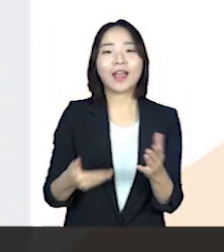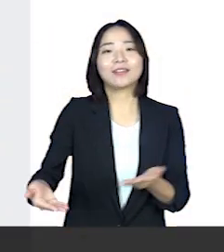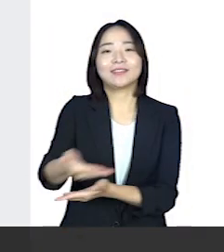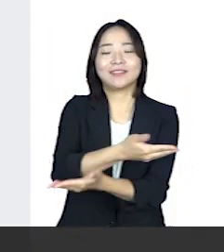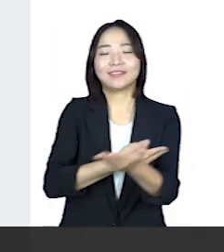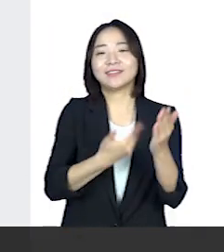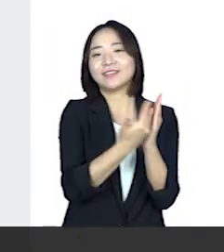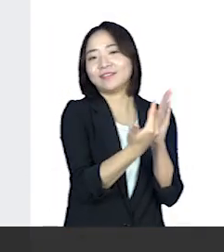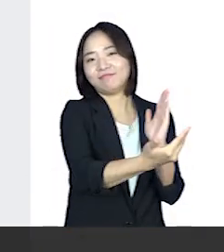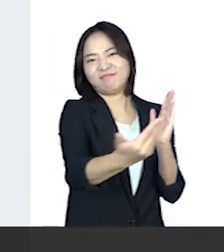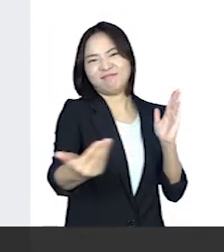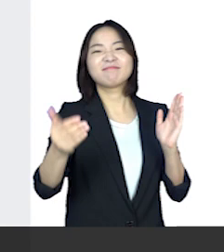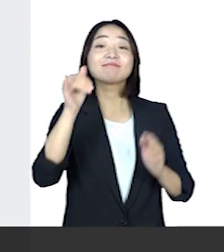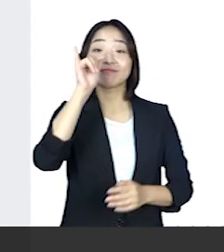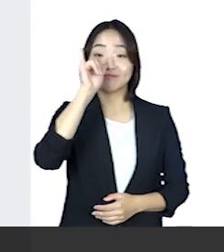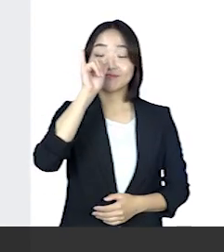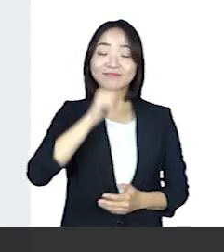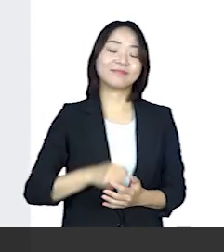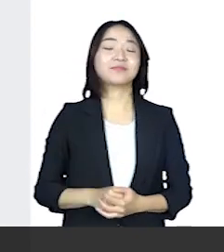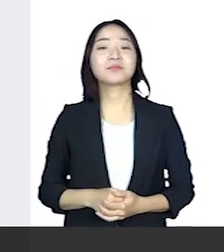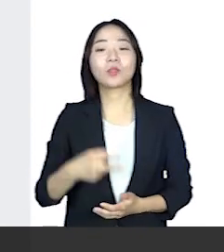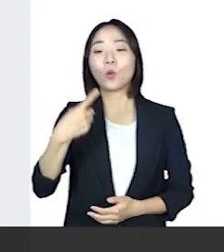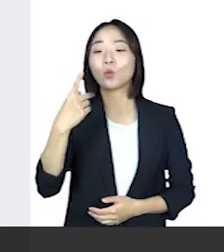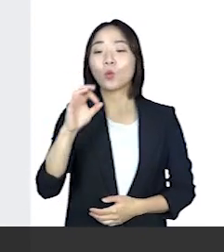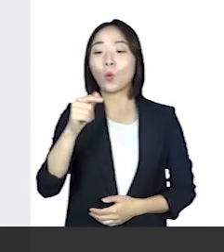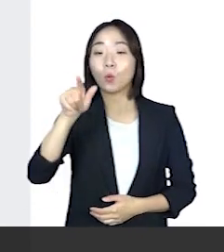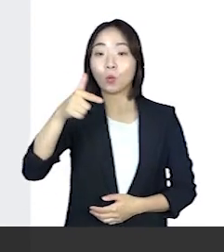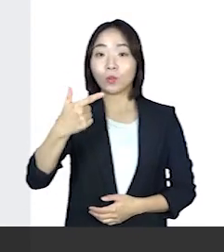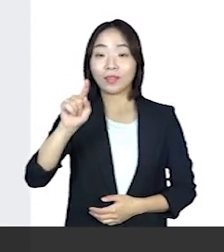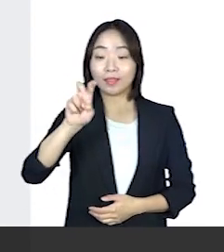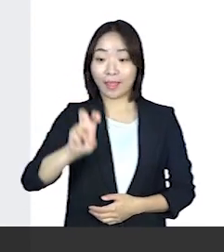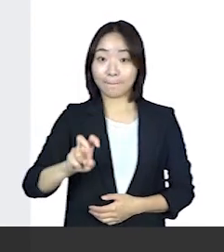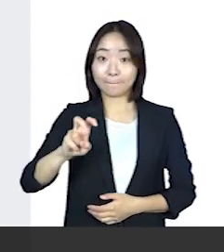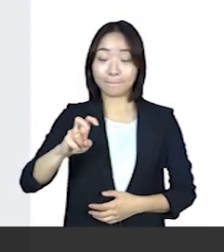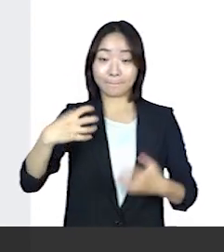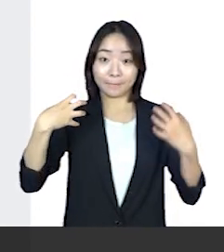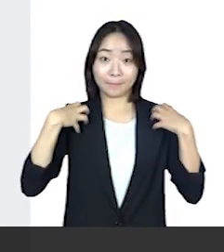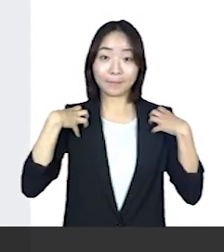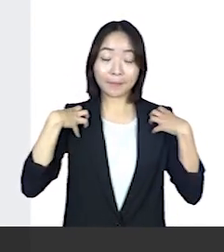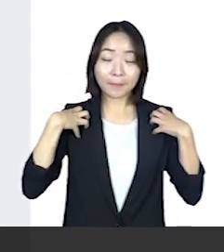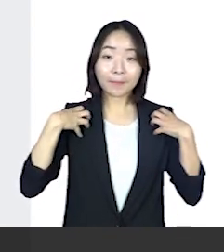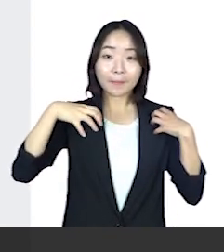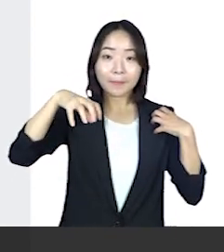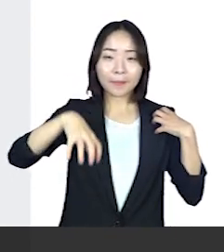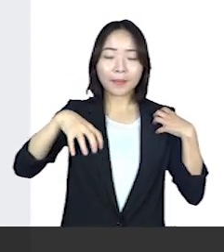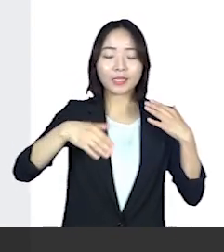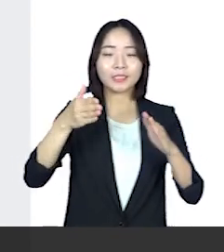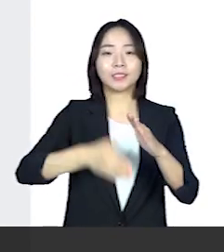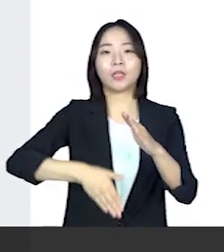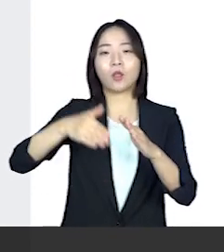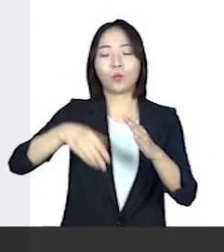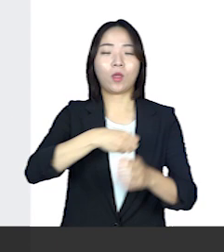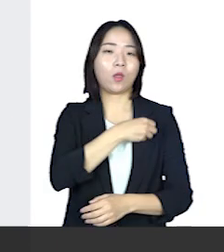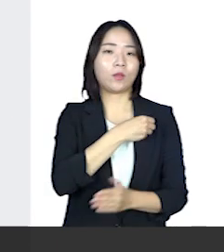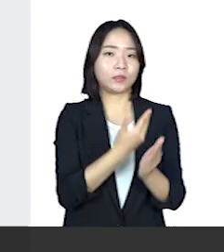어울림전이 펼쳐질 예정이며 동남구청에 위치한 삼거리 갤러리에서는 성호 무견회